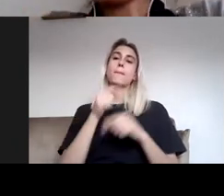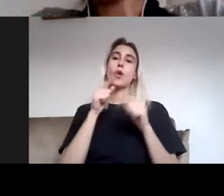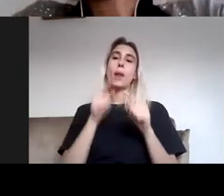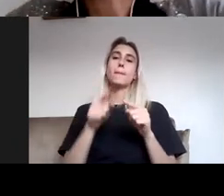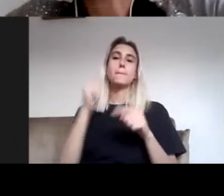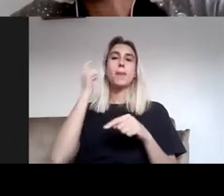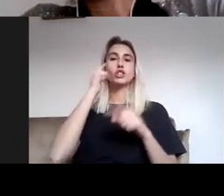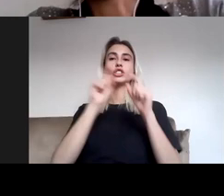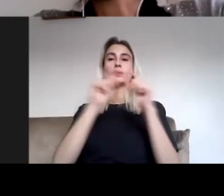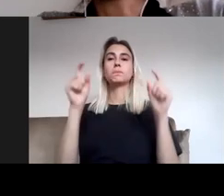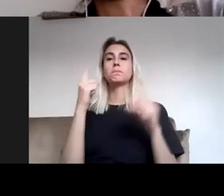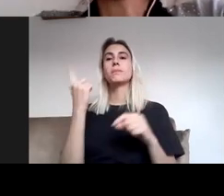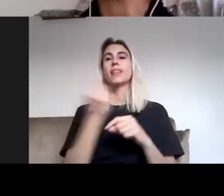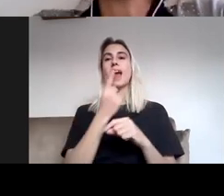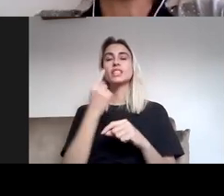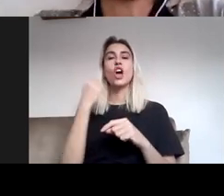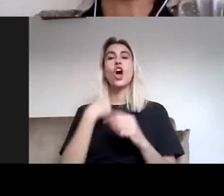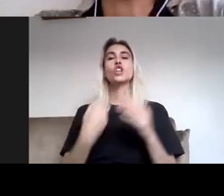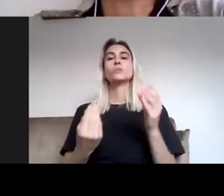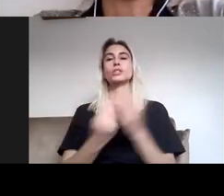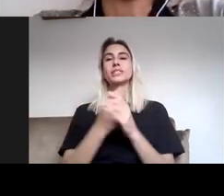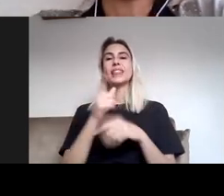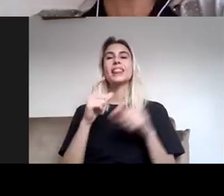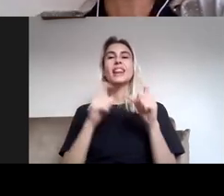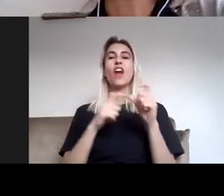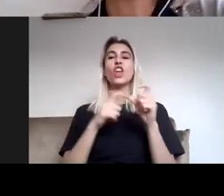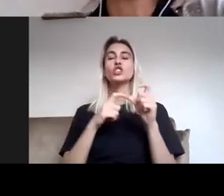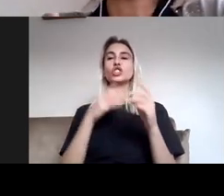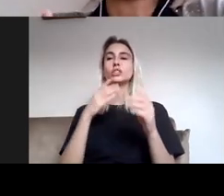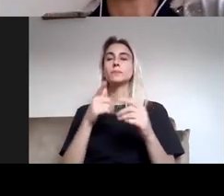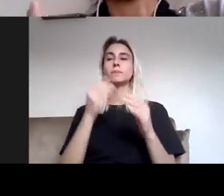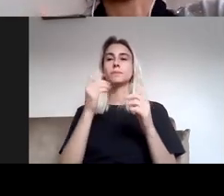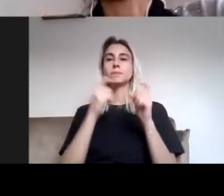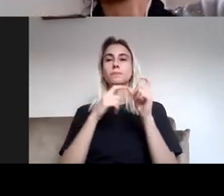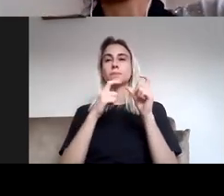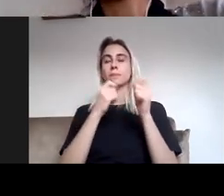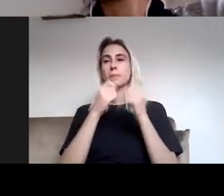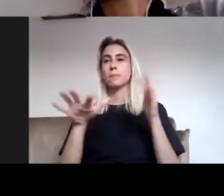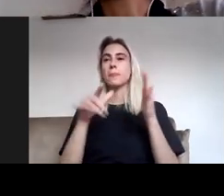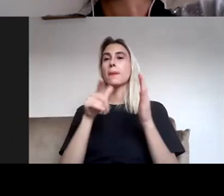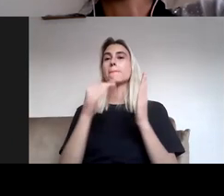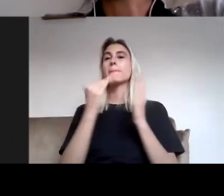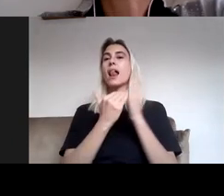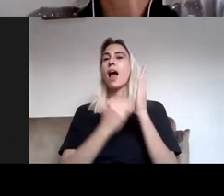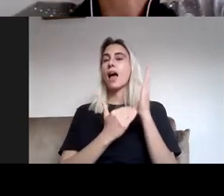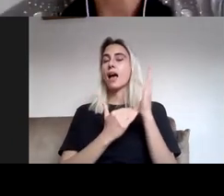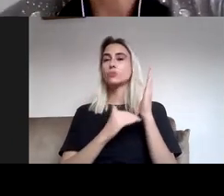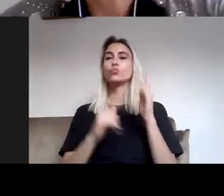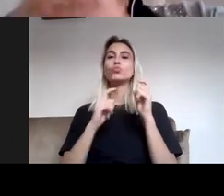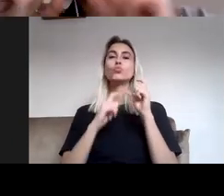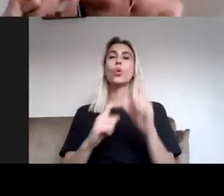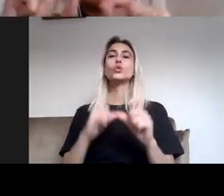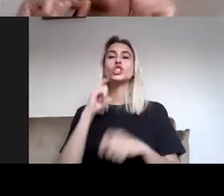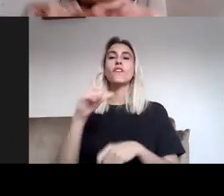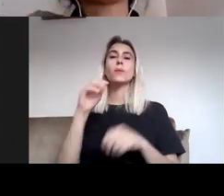bir tanesi olarak karşımıza çıkıyor strateji belgesinde de. Yine tabii en başta da söyledim, soru cevap kısmını için